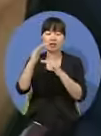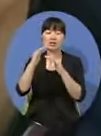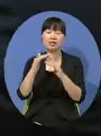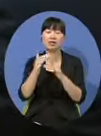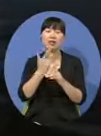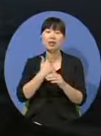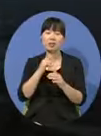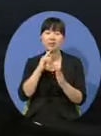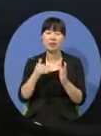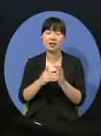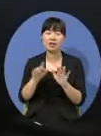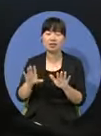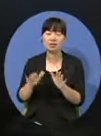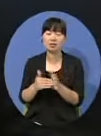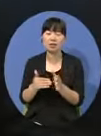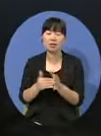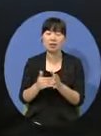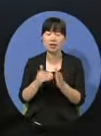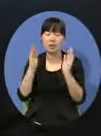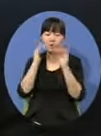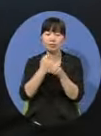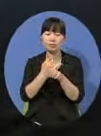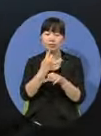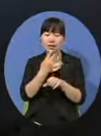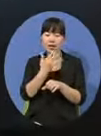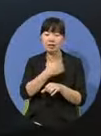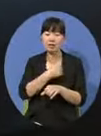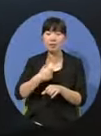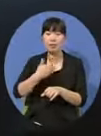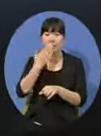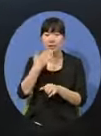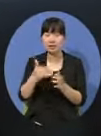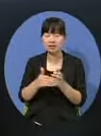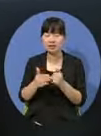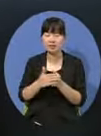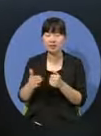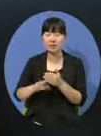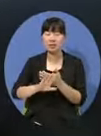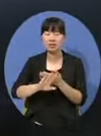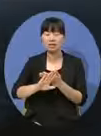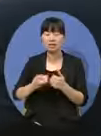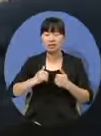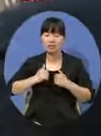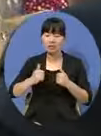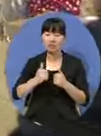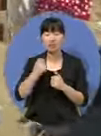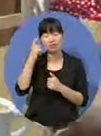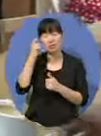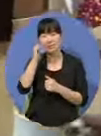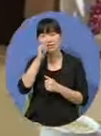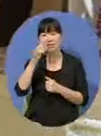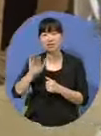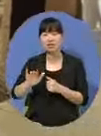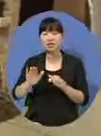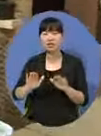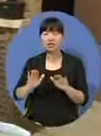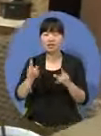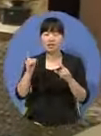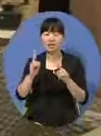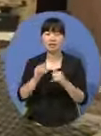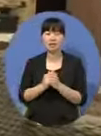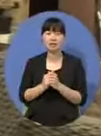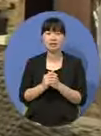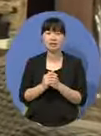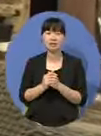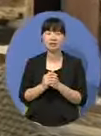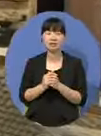거쳤어요. 이때까지는 뭐, 혼자 공부만 하면 되니까. 나름 그냥 열심히 하면서 했는데. 그래서 이제 대학 오니까